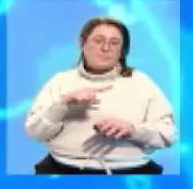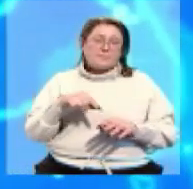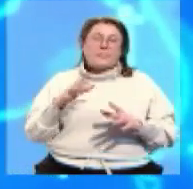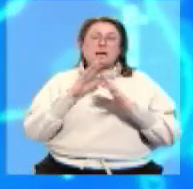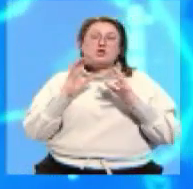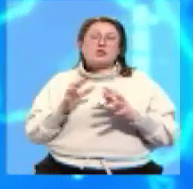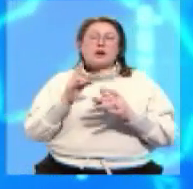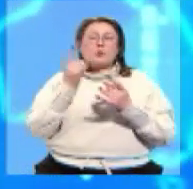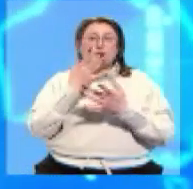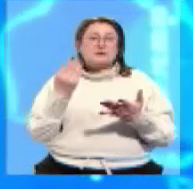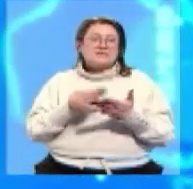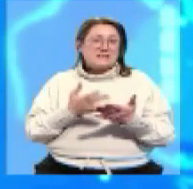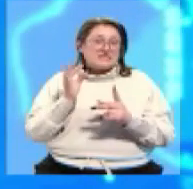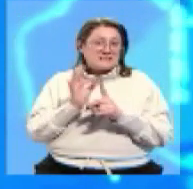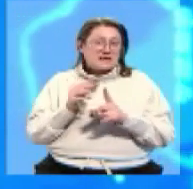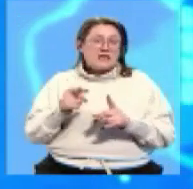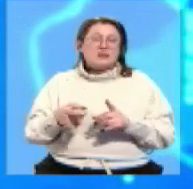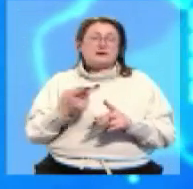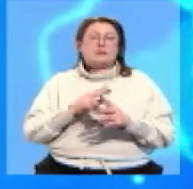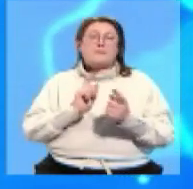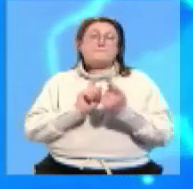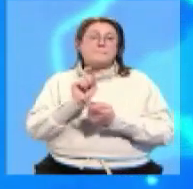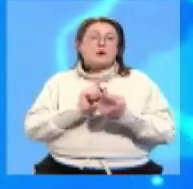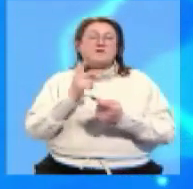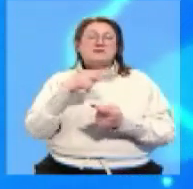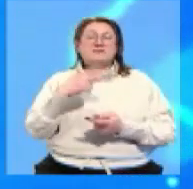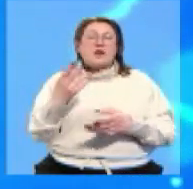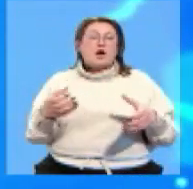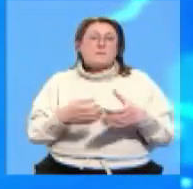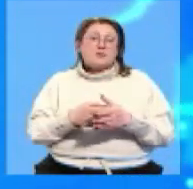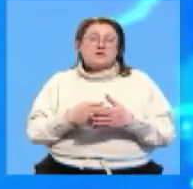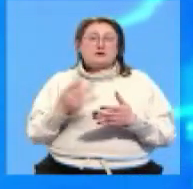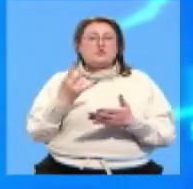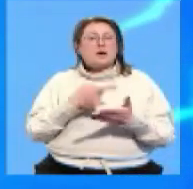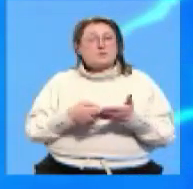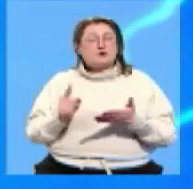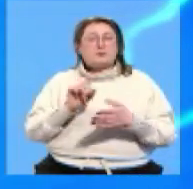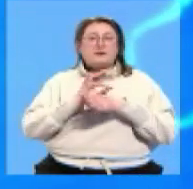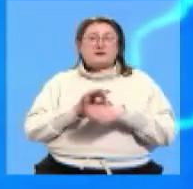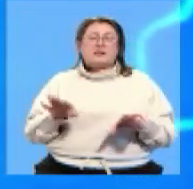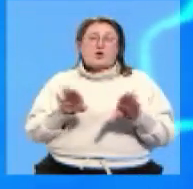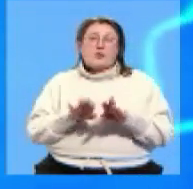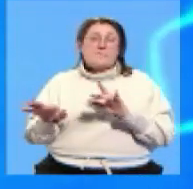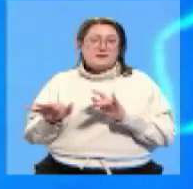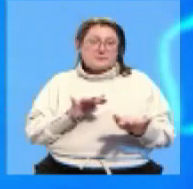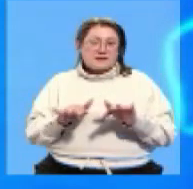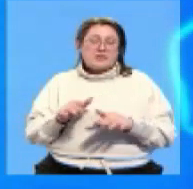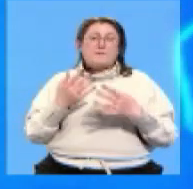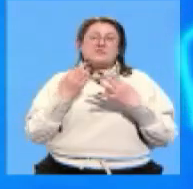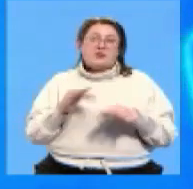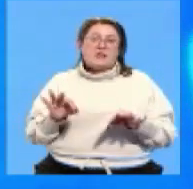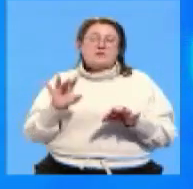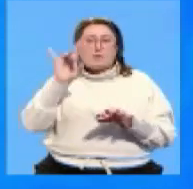сохранение культурных ценностей. За пальму первенства боролись 22 команды. Стоит отметить, что проведение подобных мероприятий